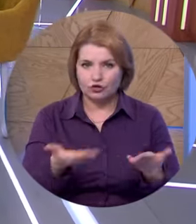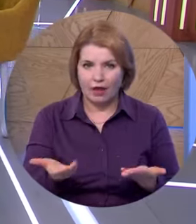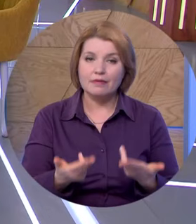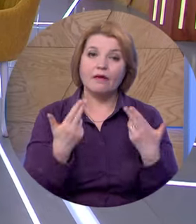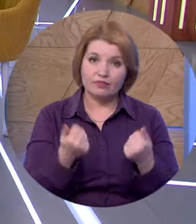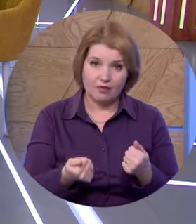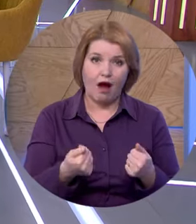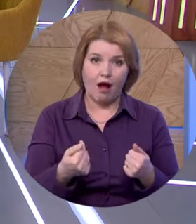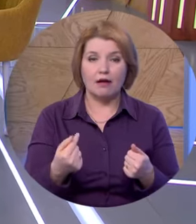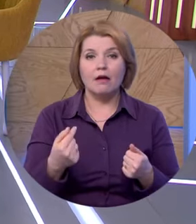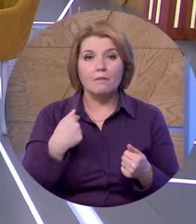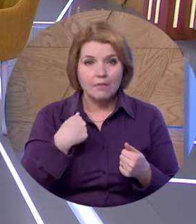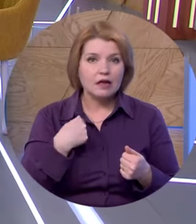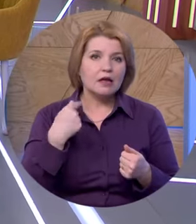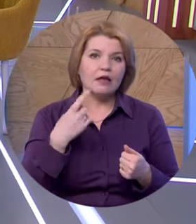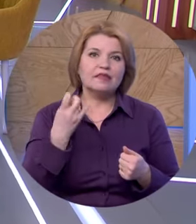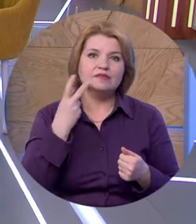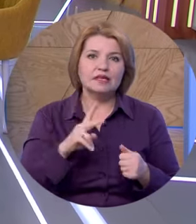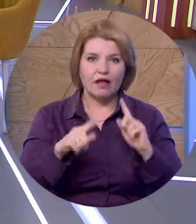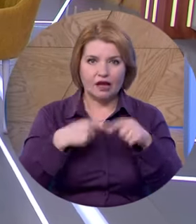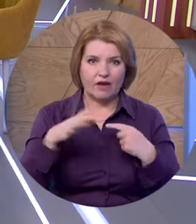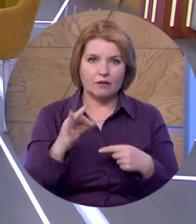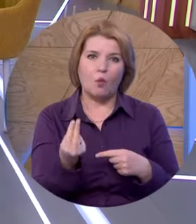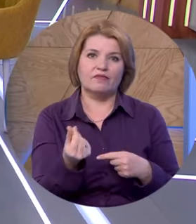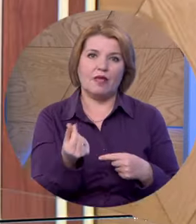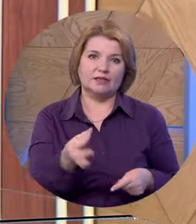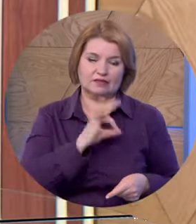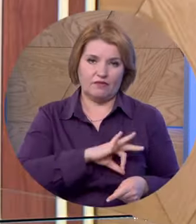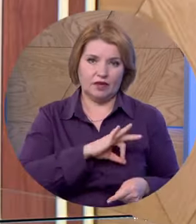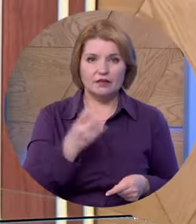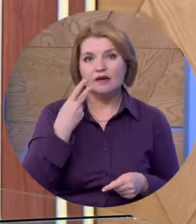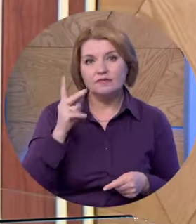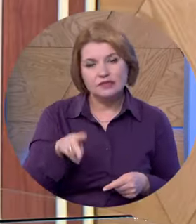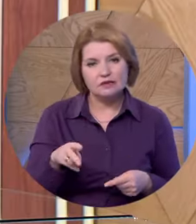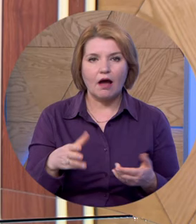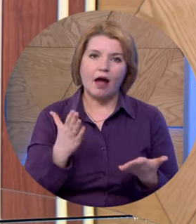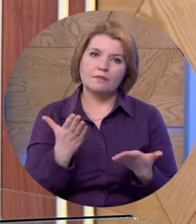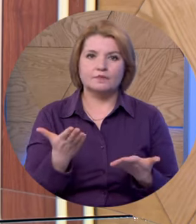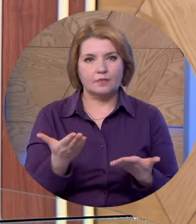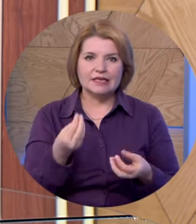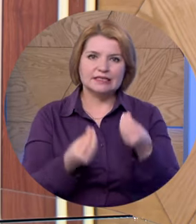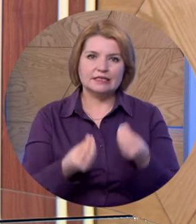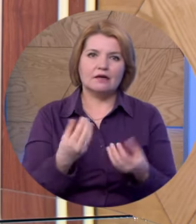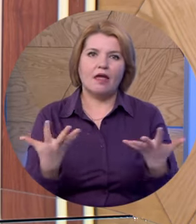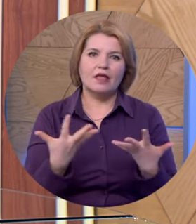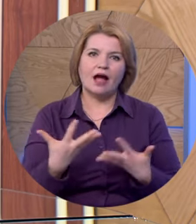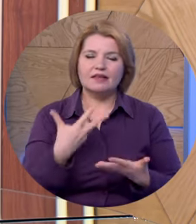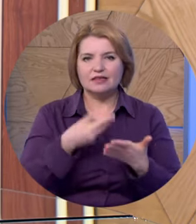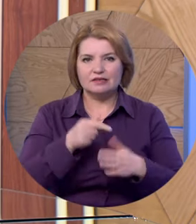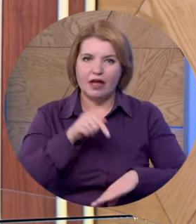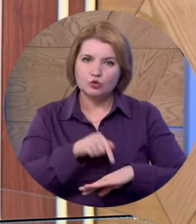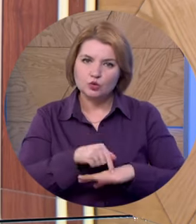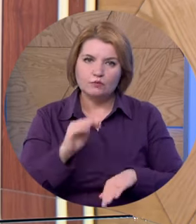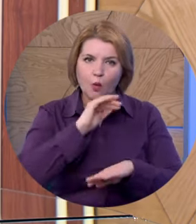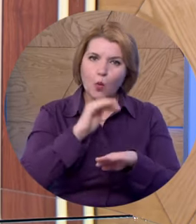мы не говорим о финансовой выгоде, но просто расположить к себе, сыграть на каких-то чувствах, убедить в чем-то, это же